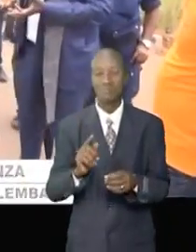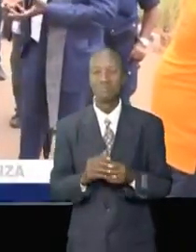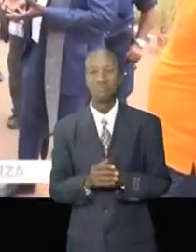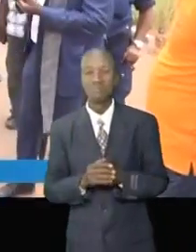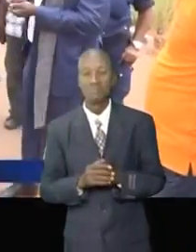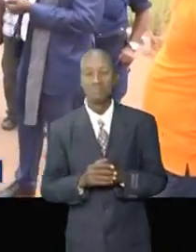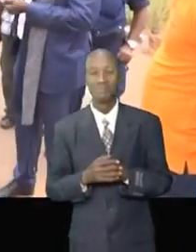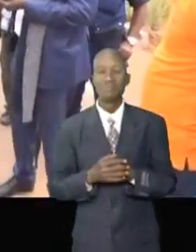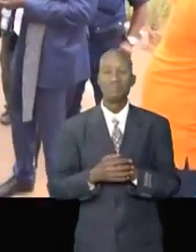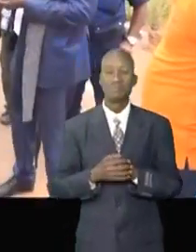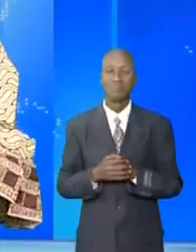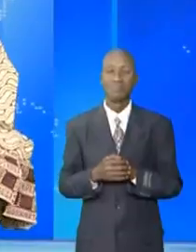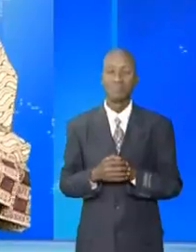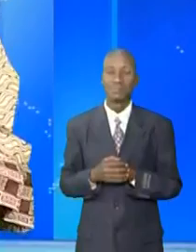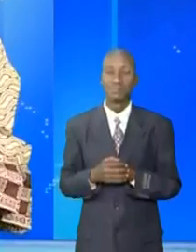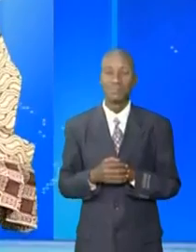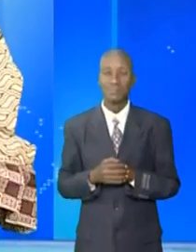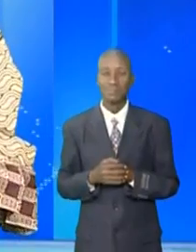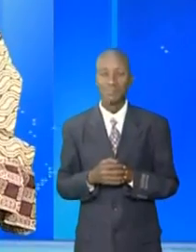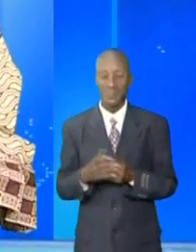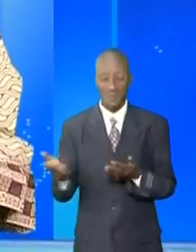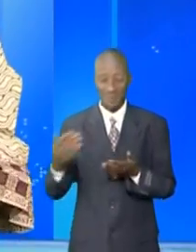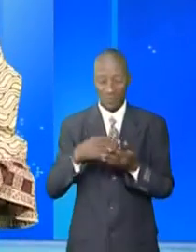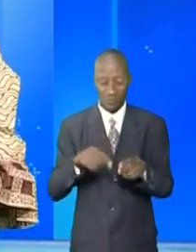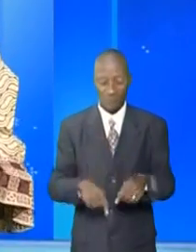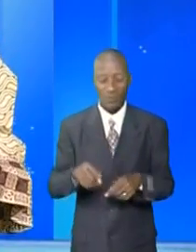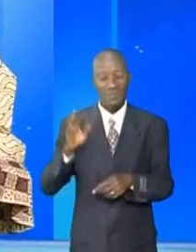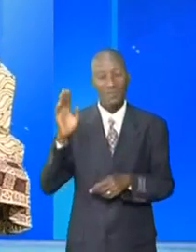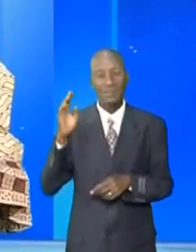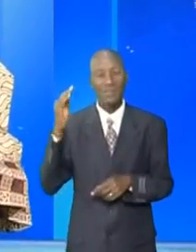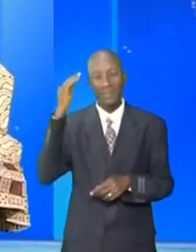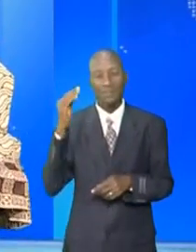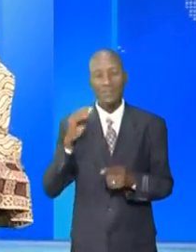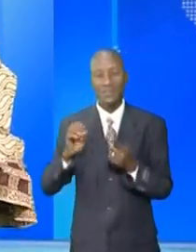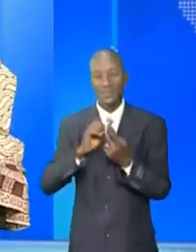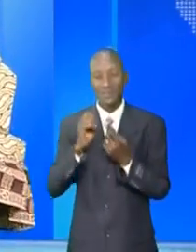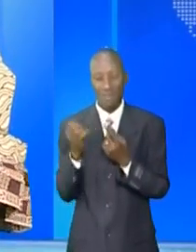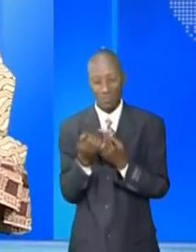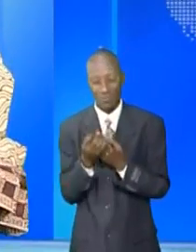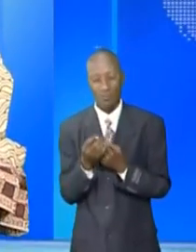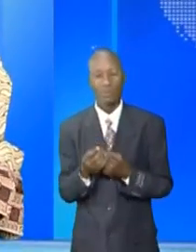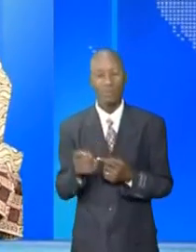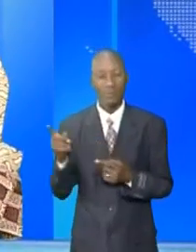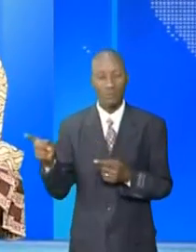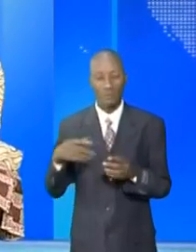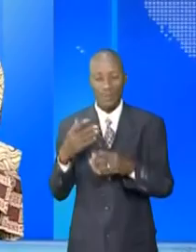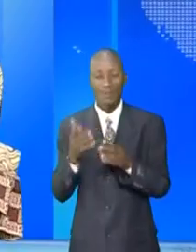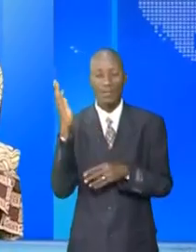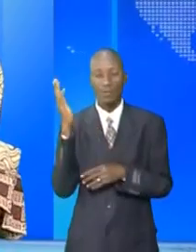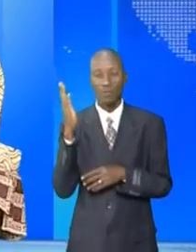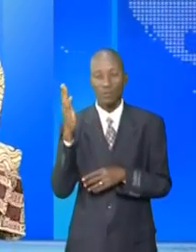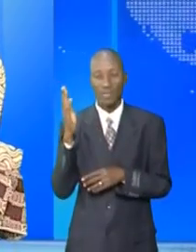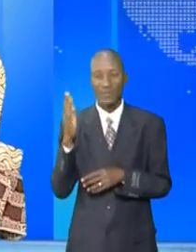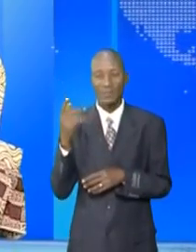pire s'en suivra. Retour à Kinshasa où le ministre de l'Environnement, Claude Nyamugabo, a animé une conférence sur la gestion